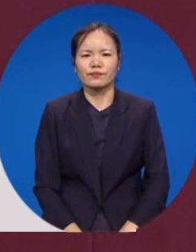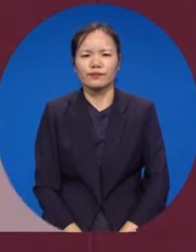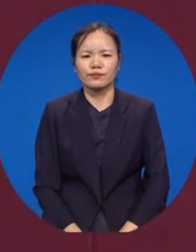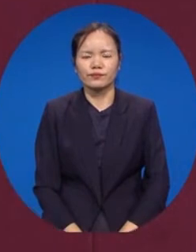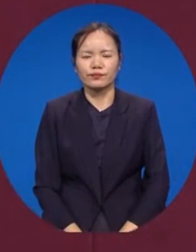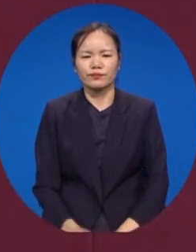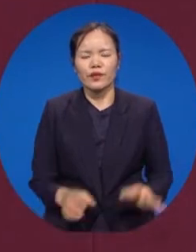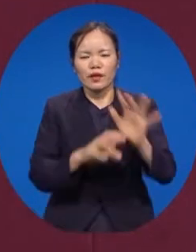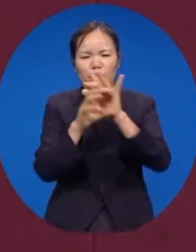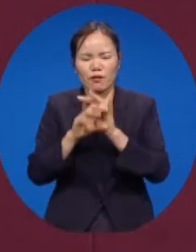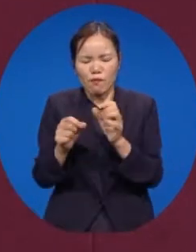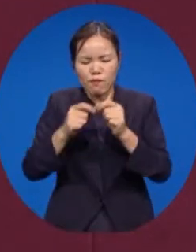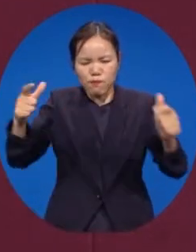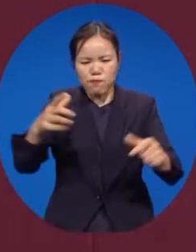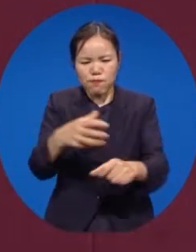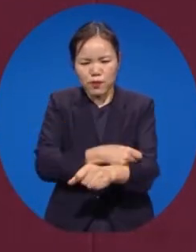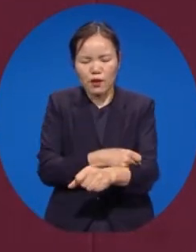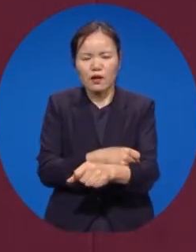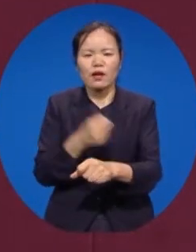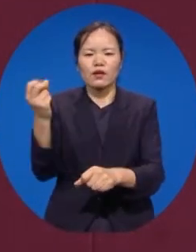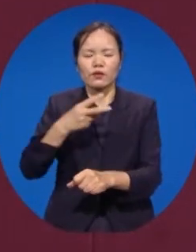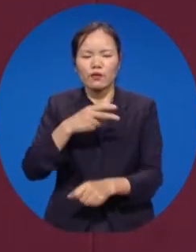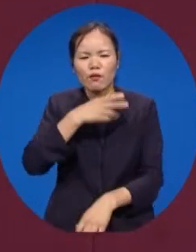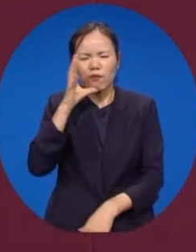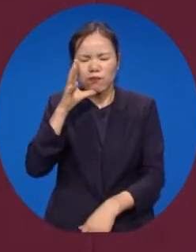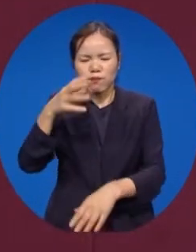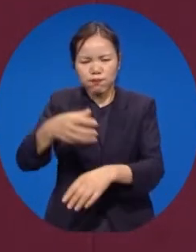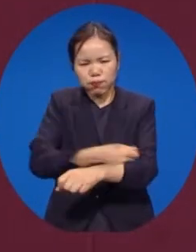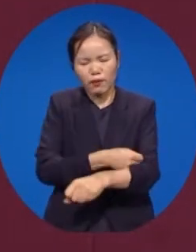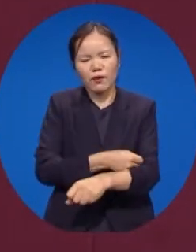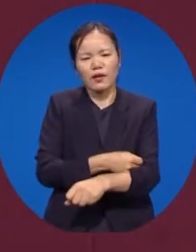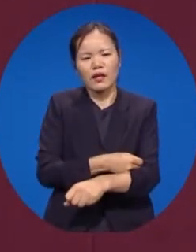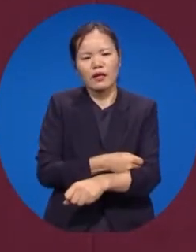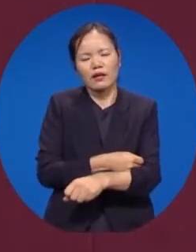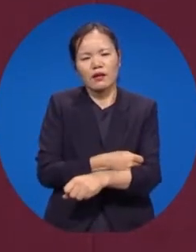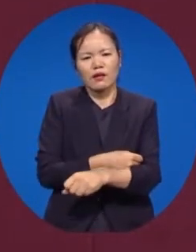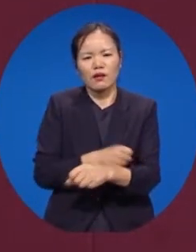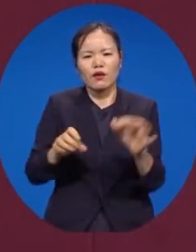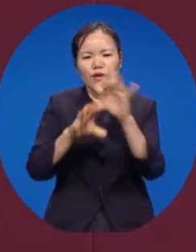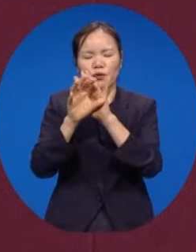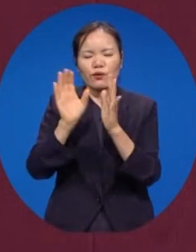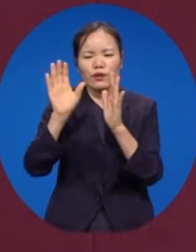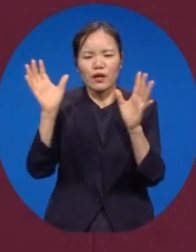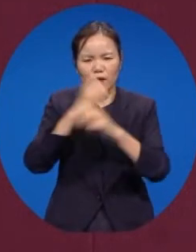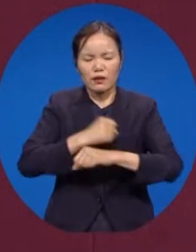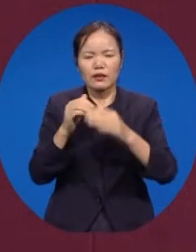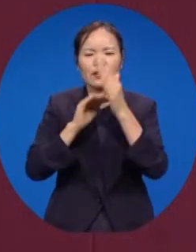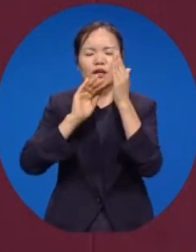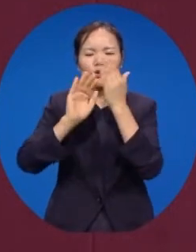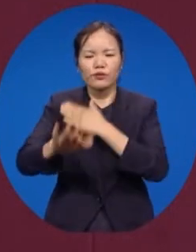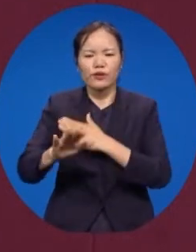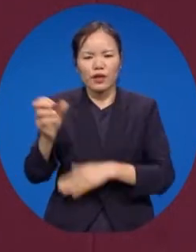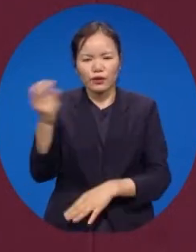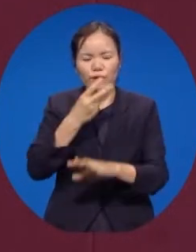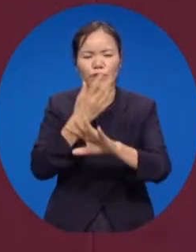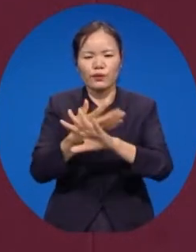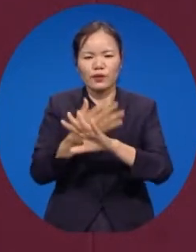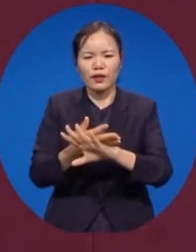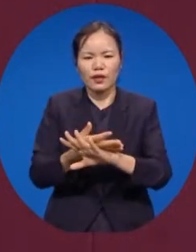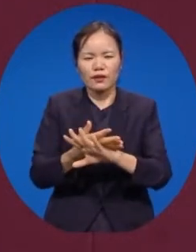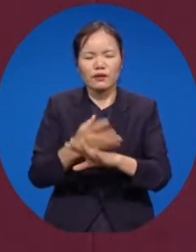급격한 코로나와 급격한 고령화와 코로나 이외의 또 다른 팬데믹 우려도 있기